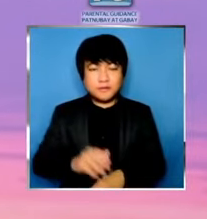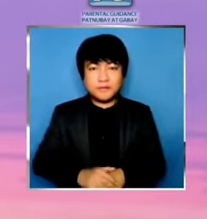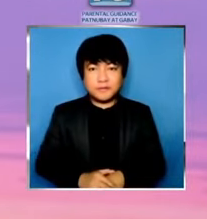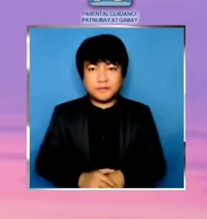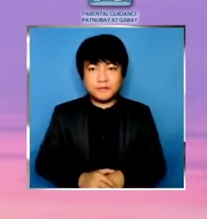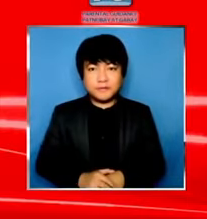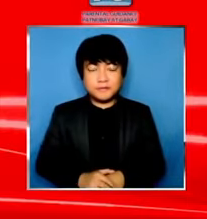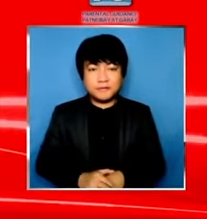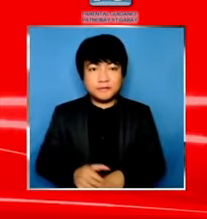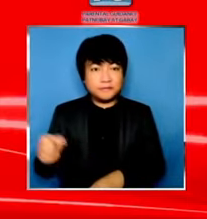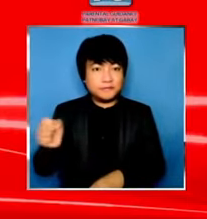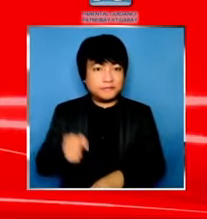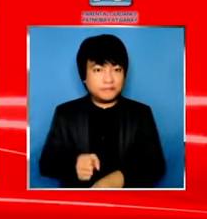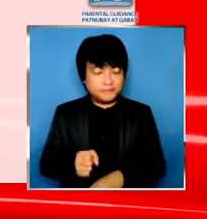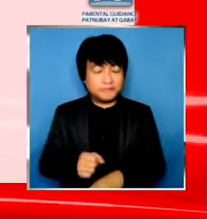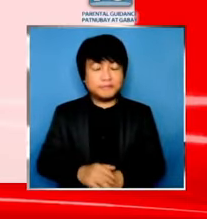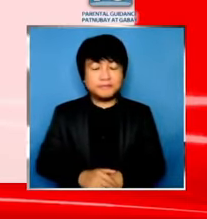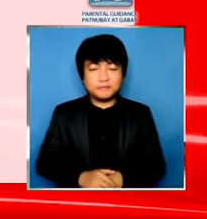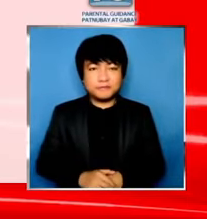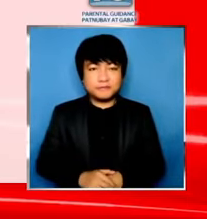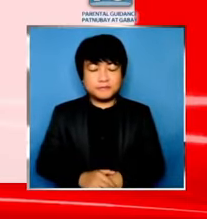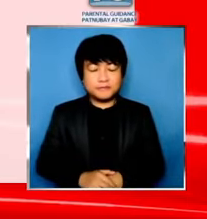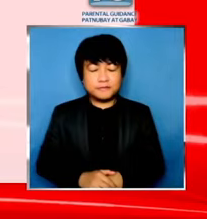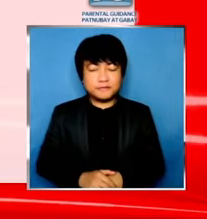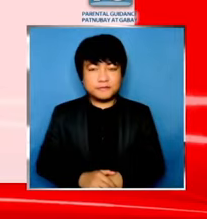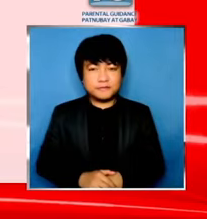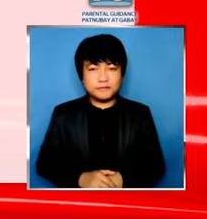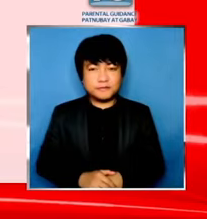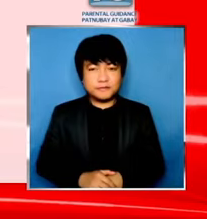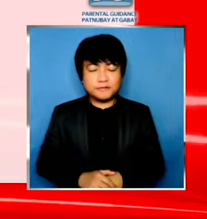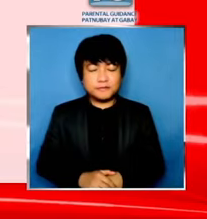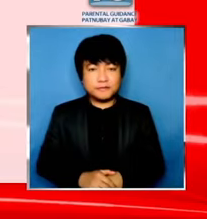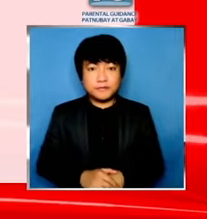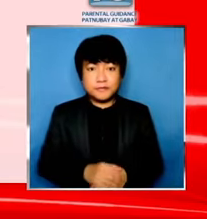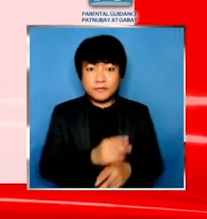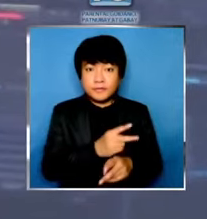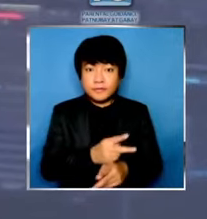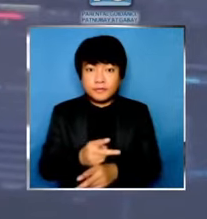pandamihan mamaya ang ating mga bantay, taga-siguro,